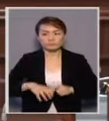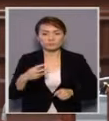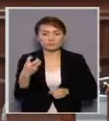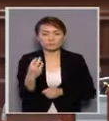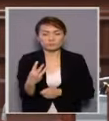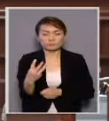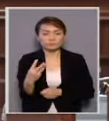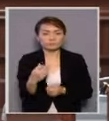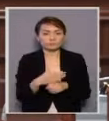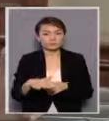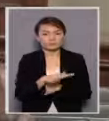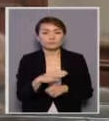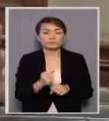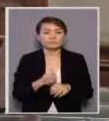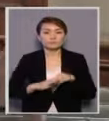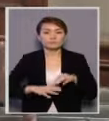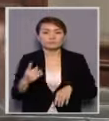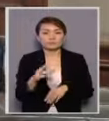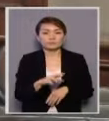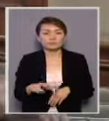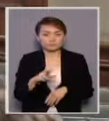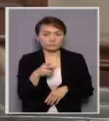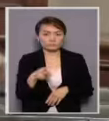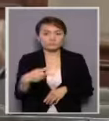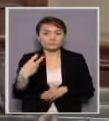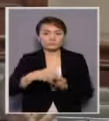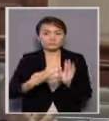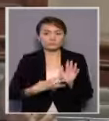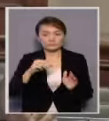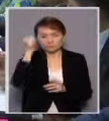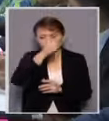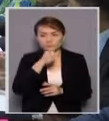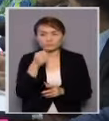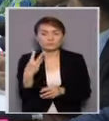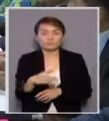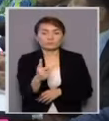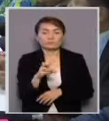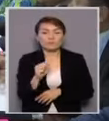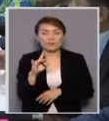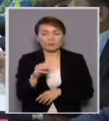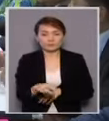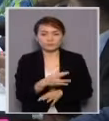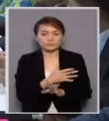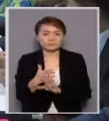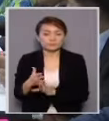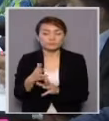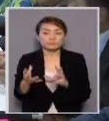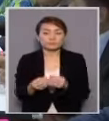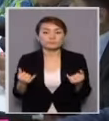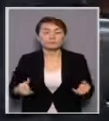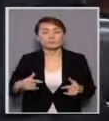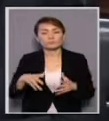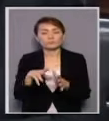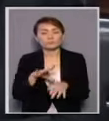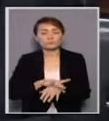13 объектов аудит проводился с 1 января 2015 года по 31 марта текущего года у них